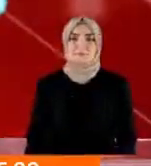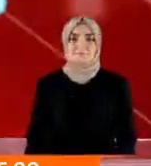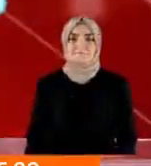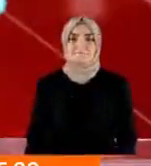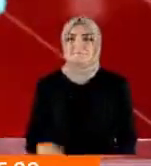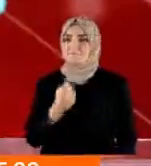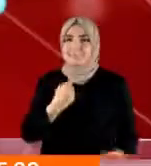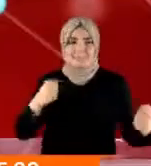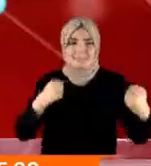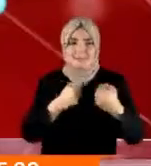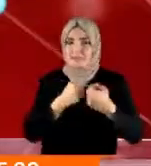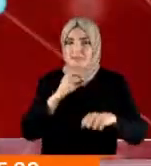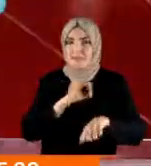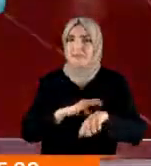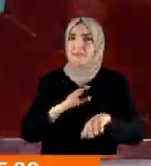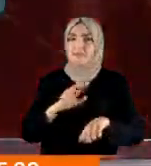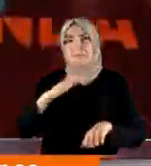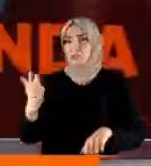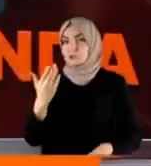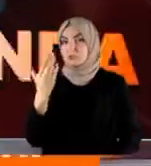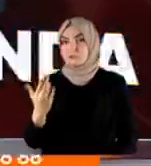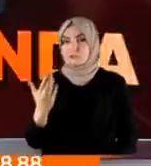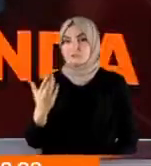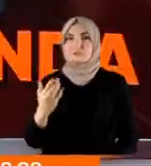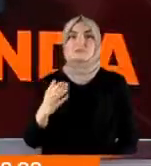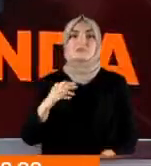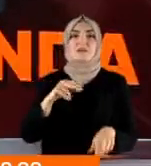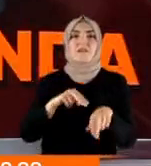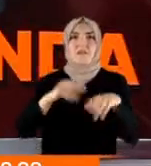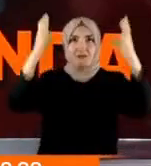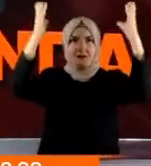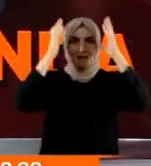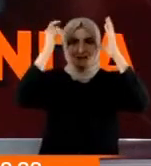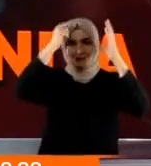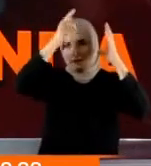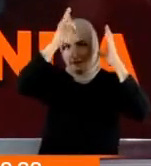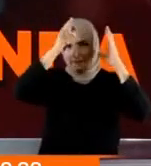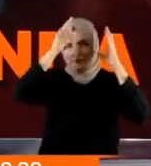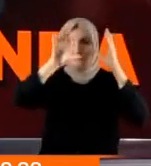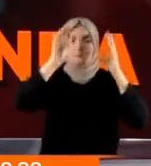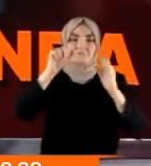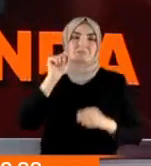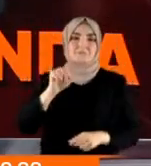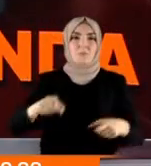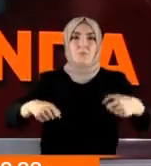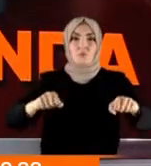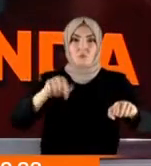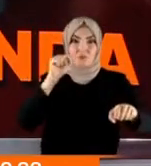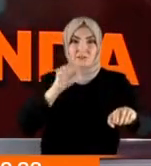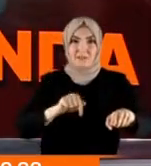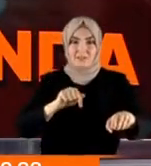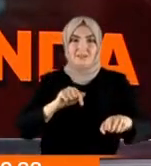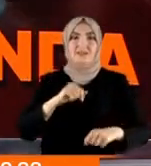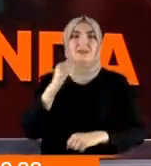Ve bir kaza anı daha. Bu kez kask kamerasından bir motosikletli önünde giden kamyonete büyük bir